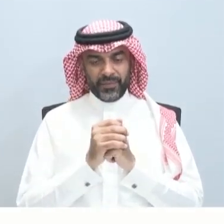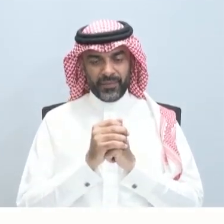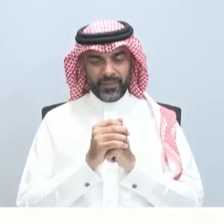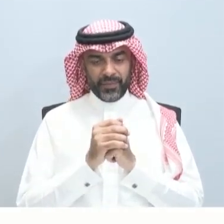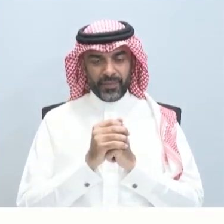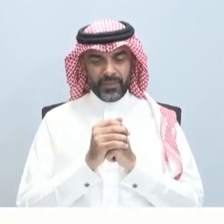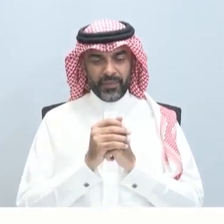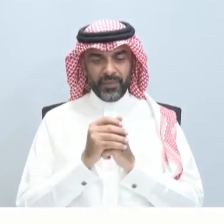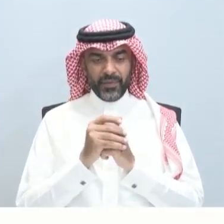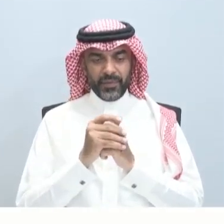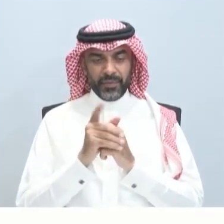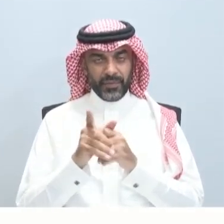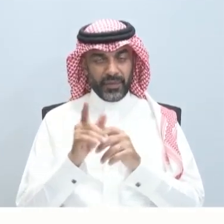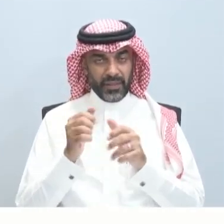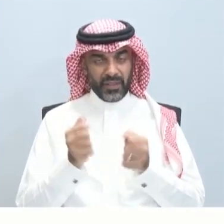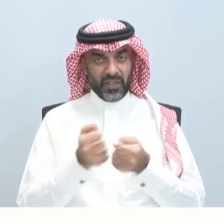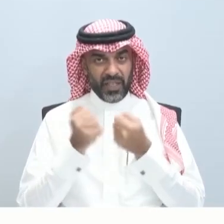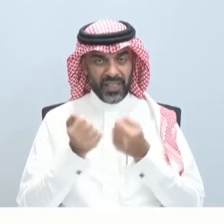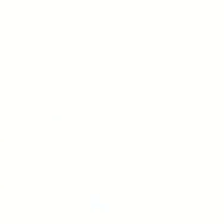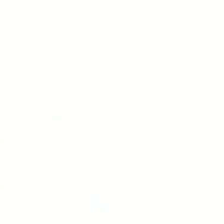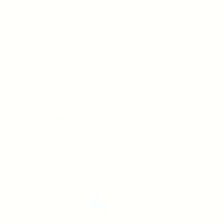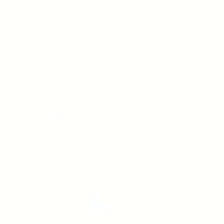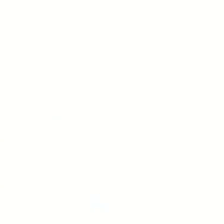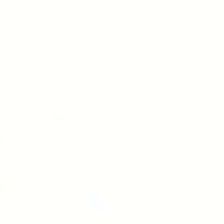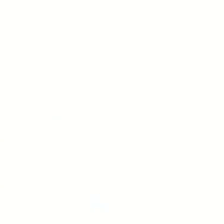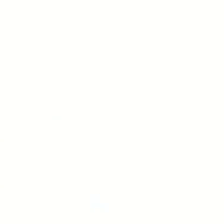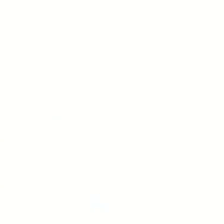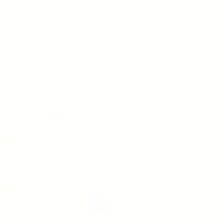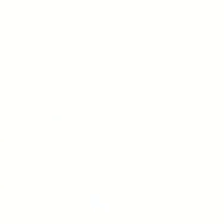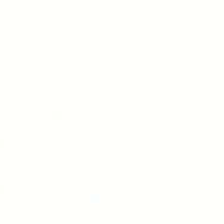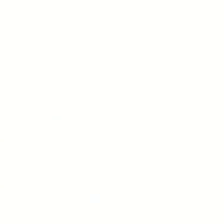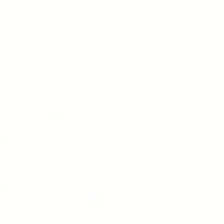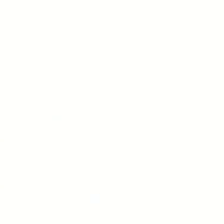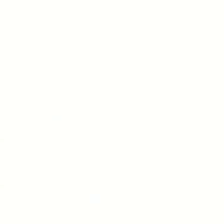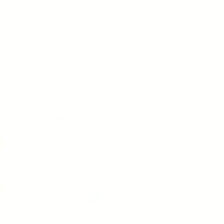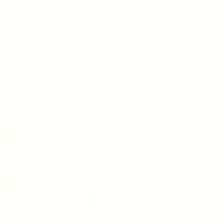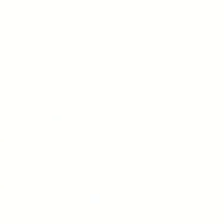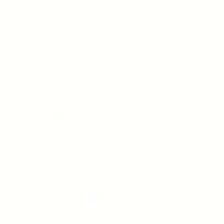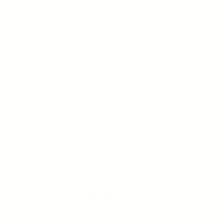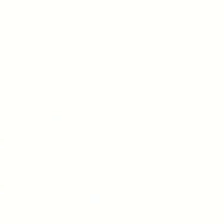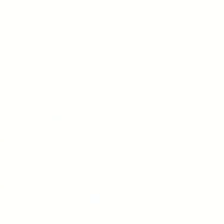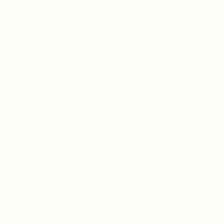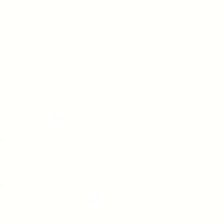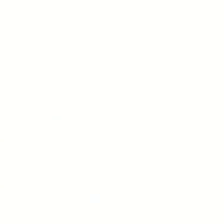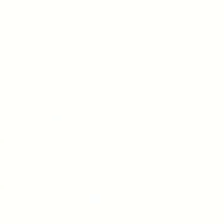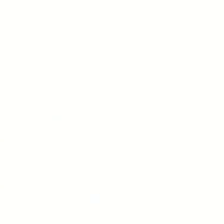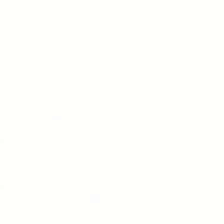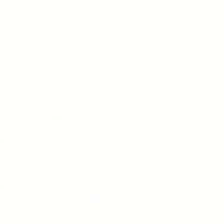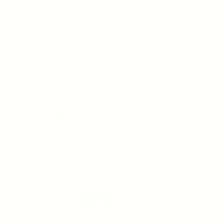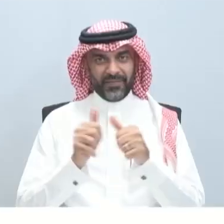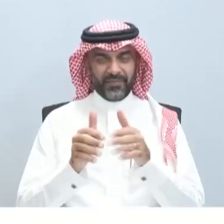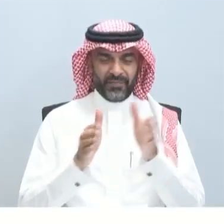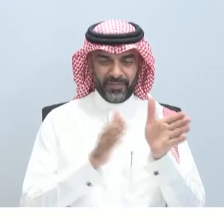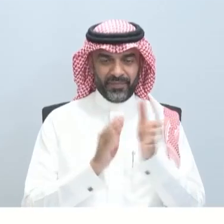السابق استعملت النماذج لطرح الكسور العشريه نتذكر في النشاط في الدرس السابق ابنائي